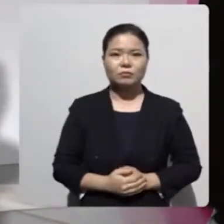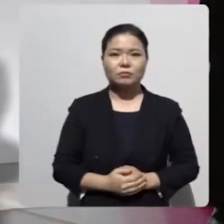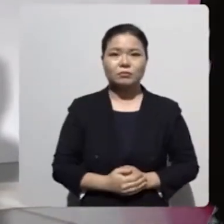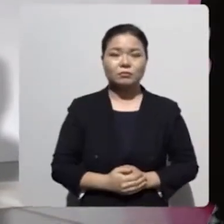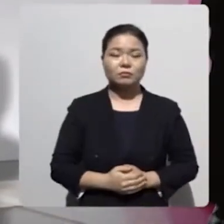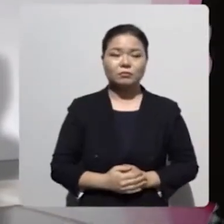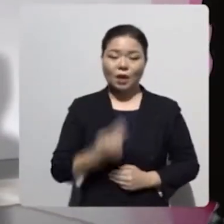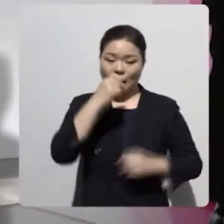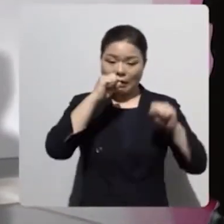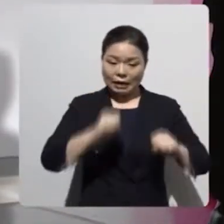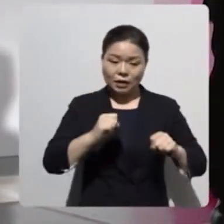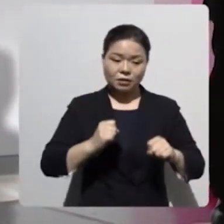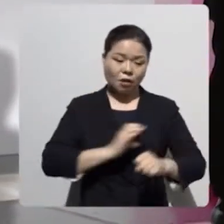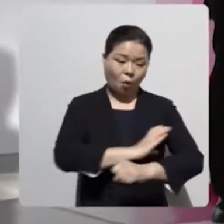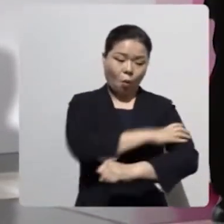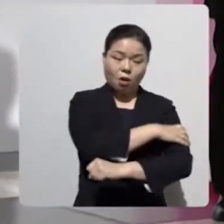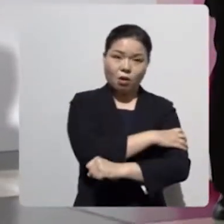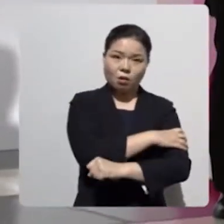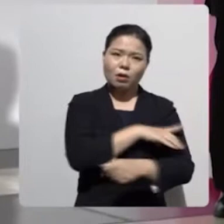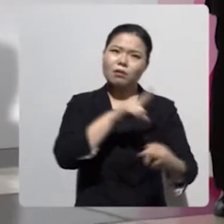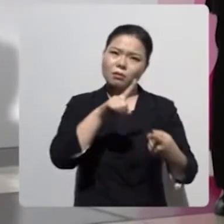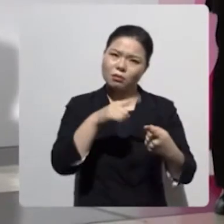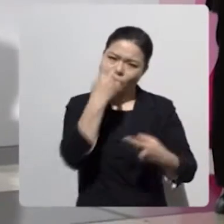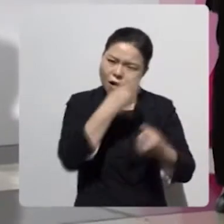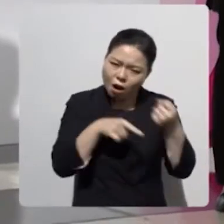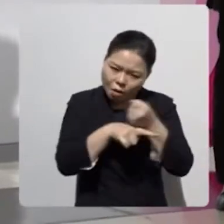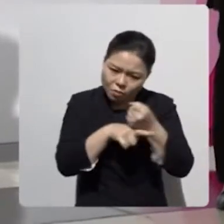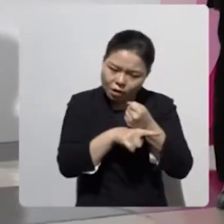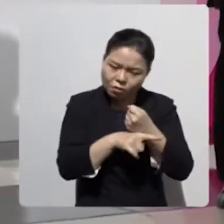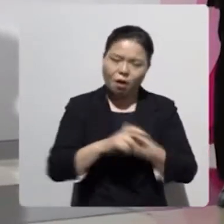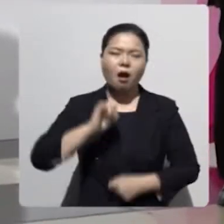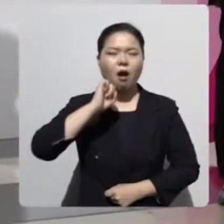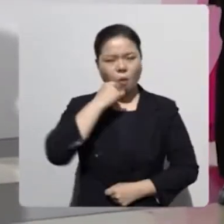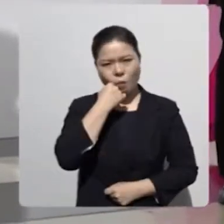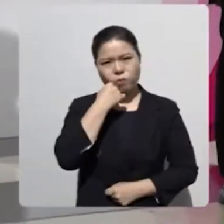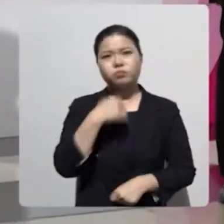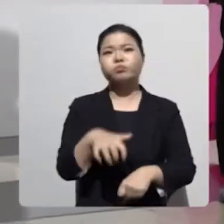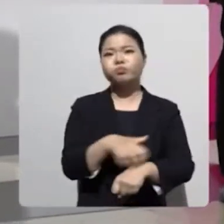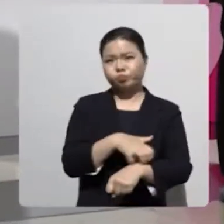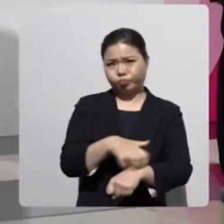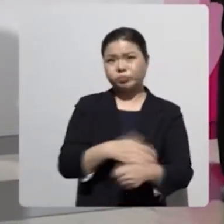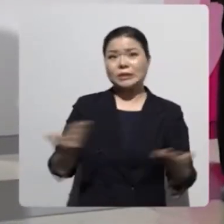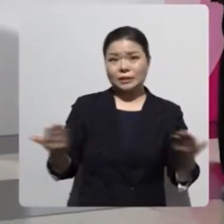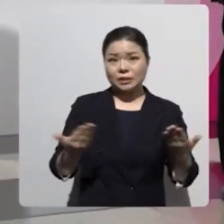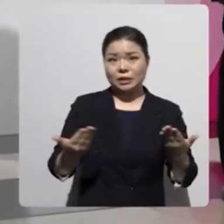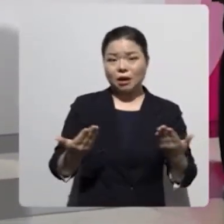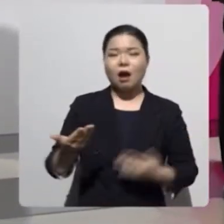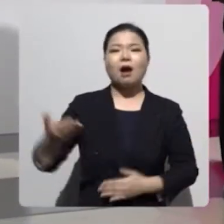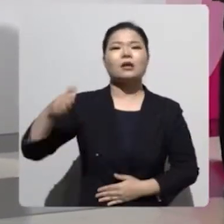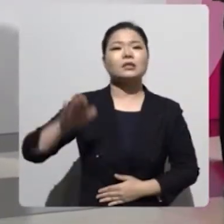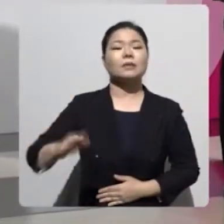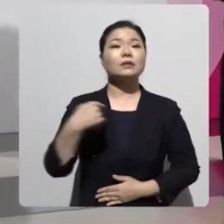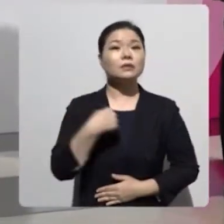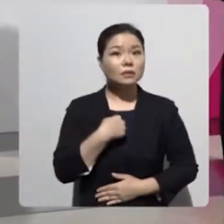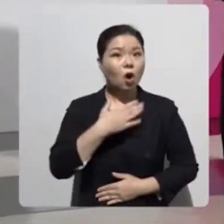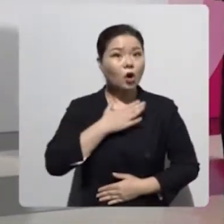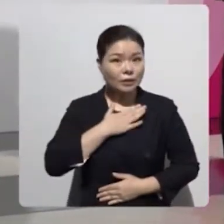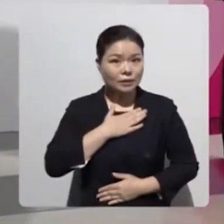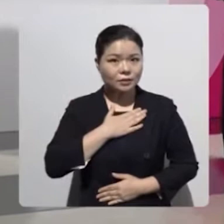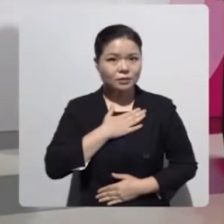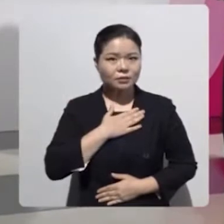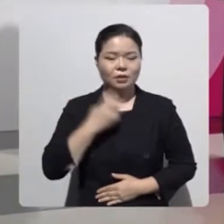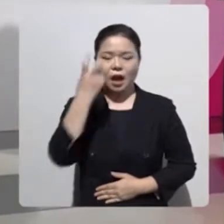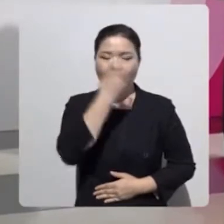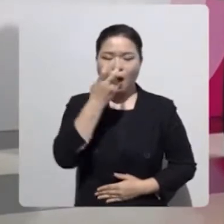살아있는 권력을 감사하는 것은 불편하고 어렵다고 합니다. 그렇지만 저는